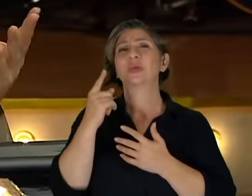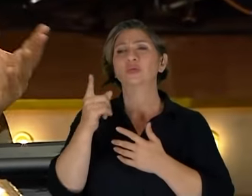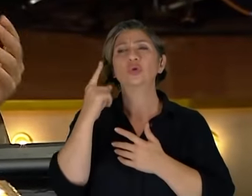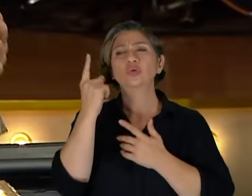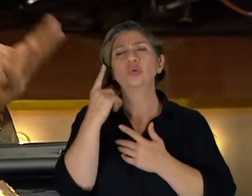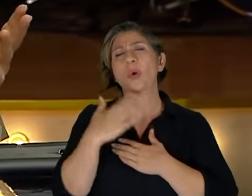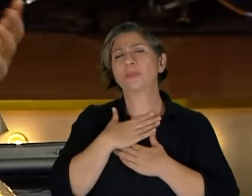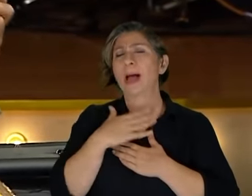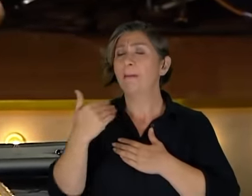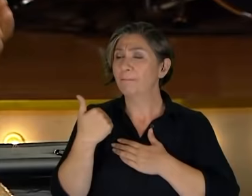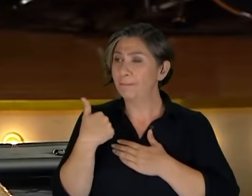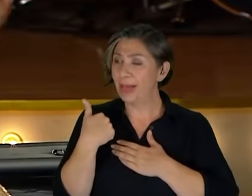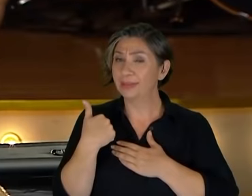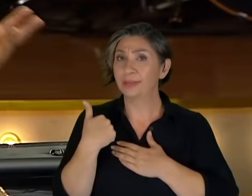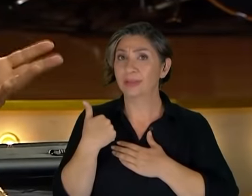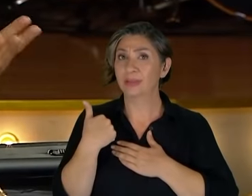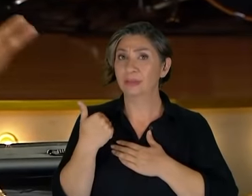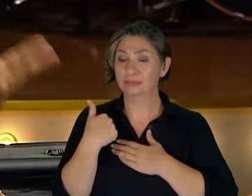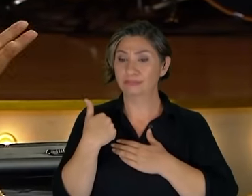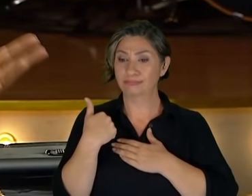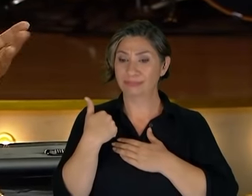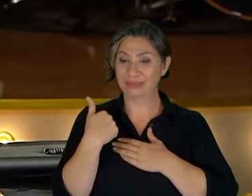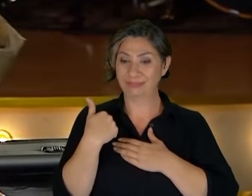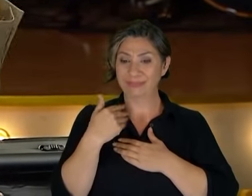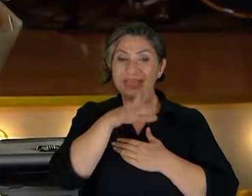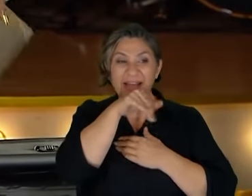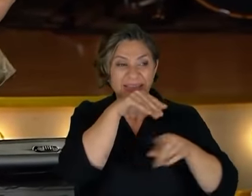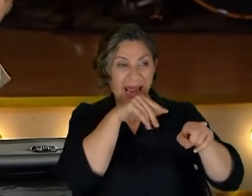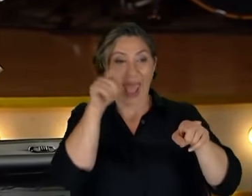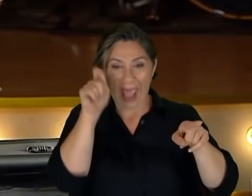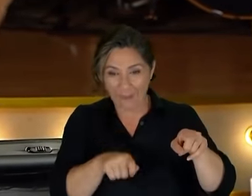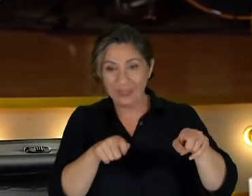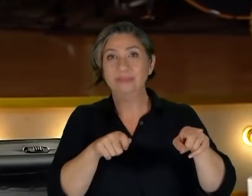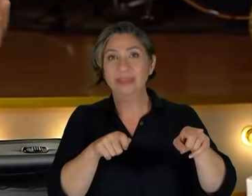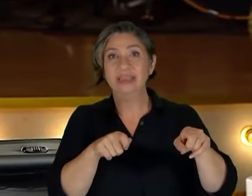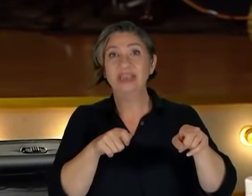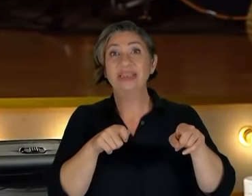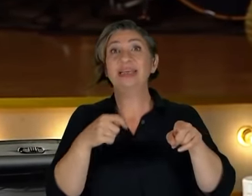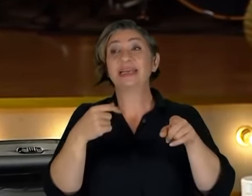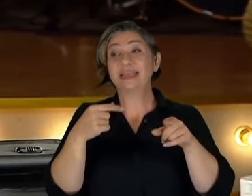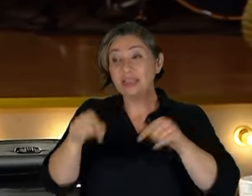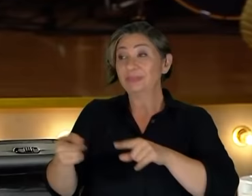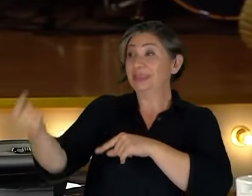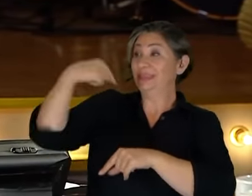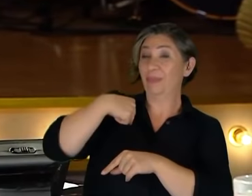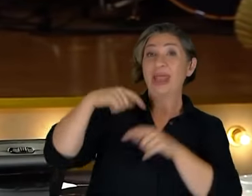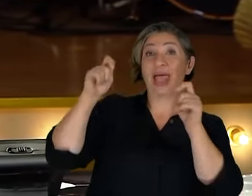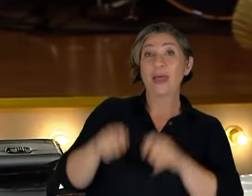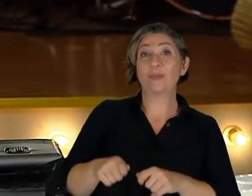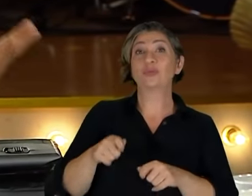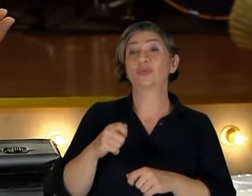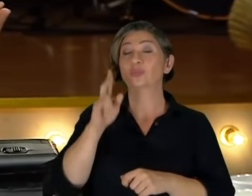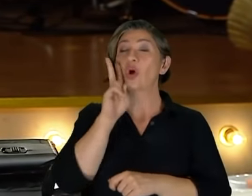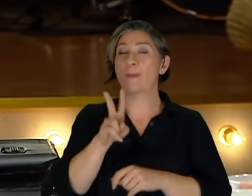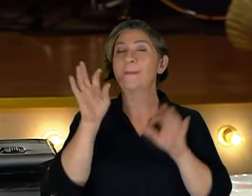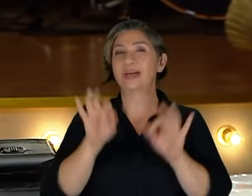da düşünüyorum. Yani ben mesela bizim zombilere yaptığımızı yani kendi büyüklerimize yaptığımız şeylerin de bana yapıldığını da